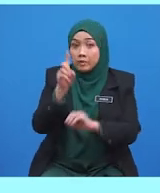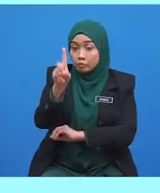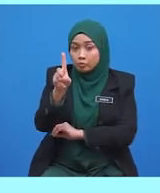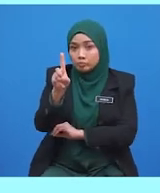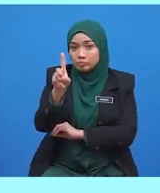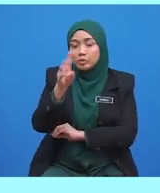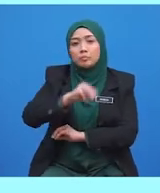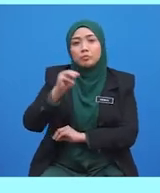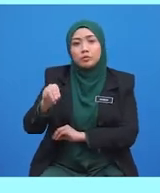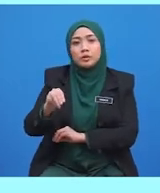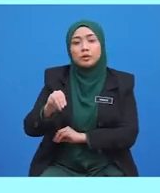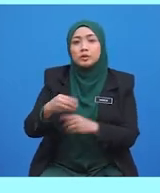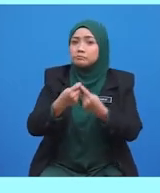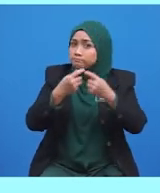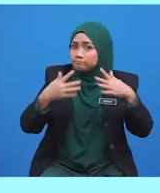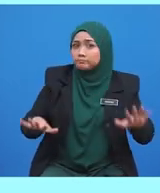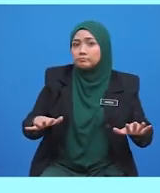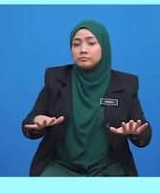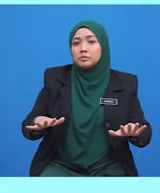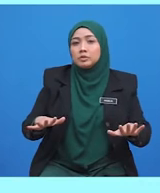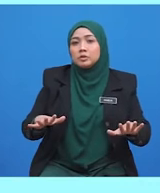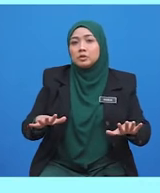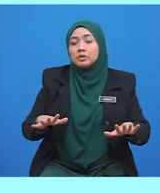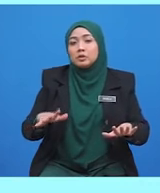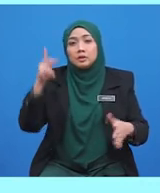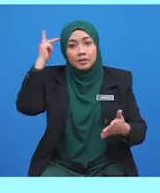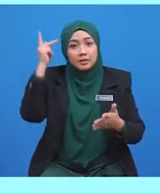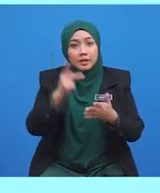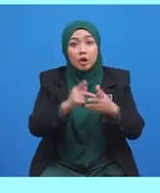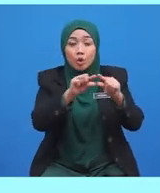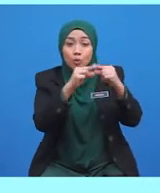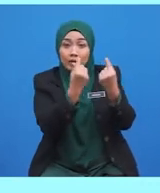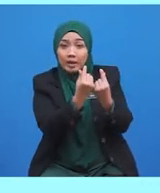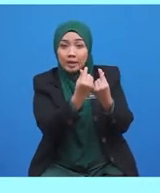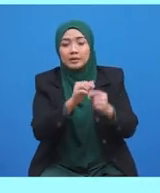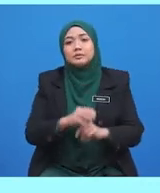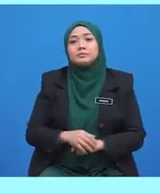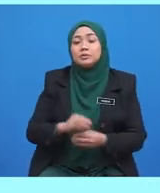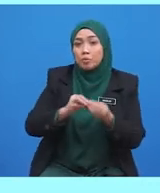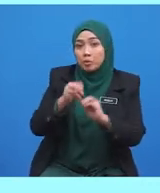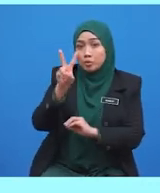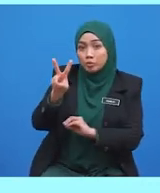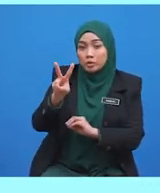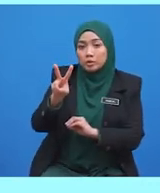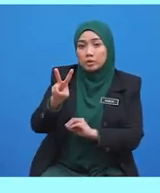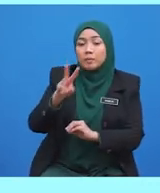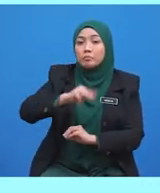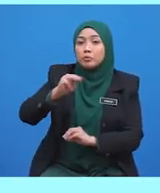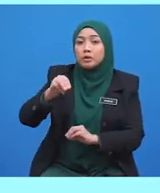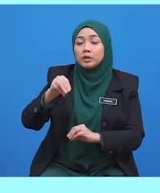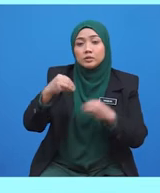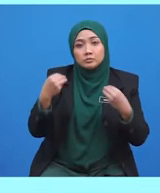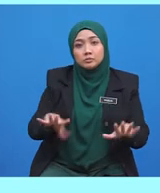Pertama, murid telah berjaya kenali gundalan. Kedua, murid telah